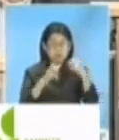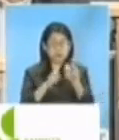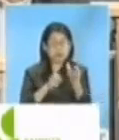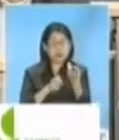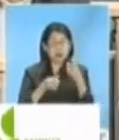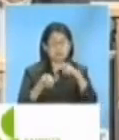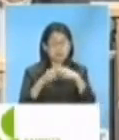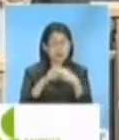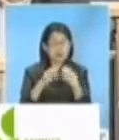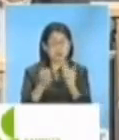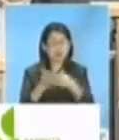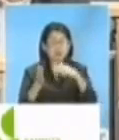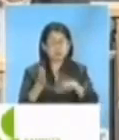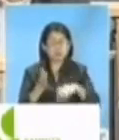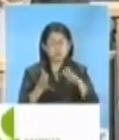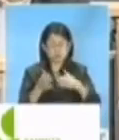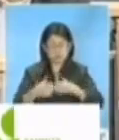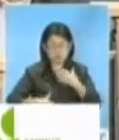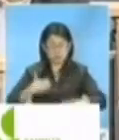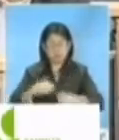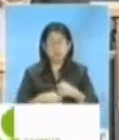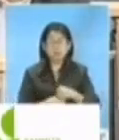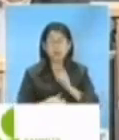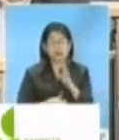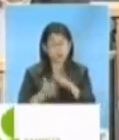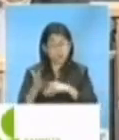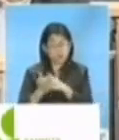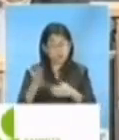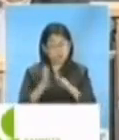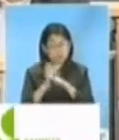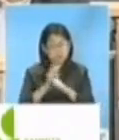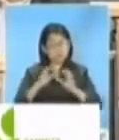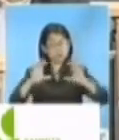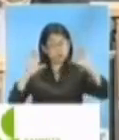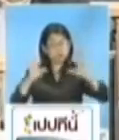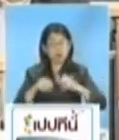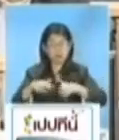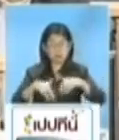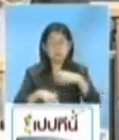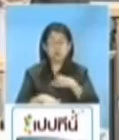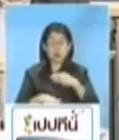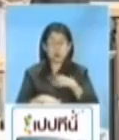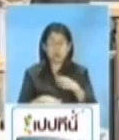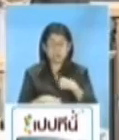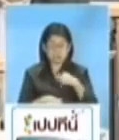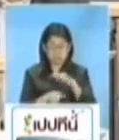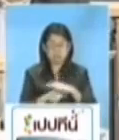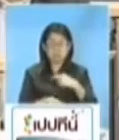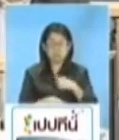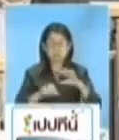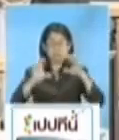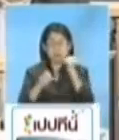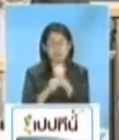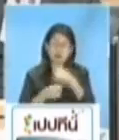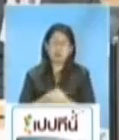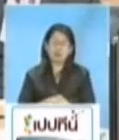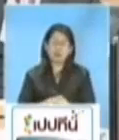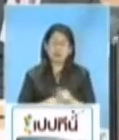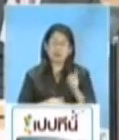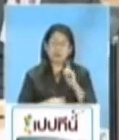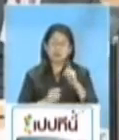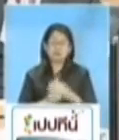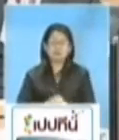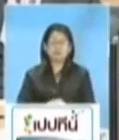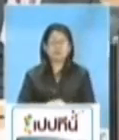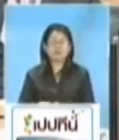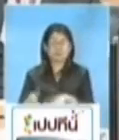ร์นโยบายตรงนี้นี่ประชาชนที่สุรินทร์เขาพอใจและเขาได้ราคาดีเขาพอใจและรัฐบาลก็ดำเนินการถูกต้องแล้วครับค